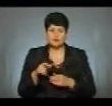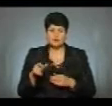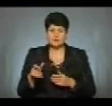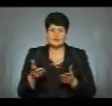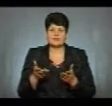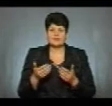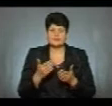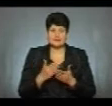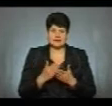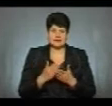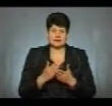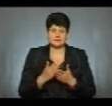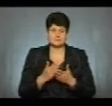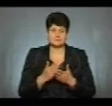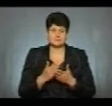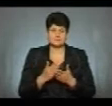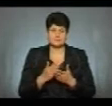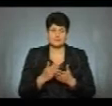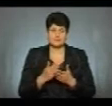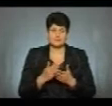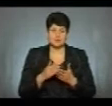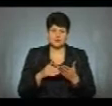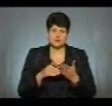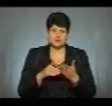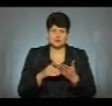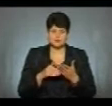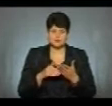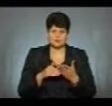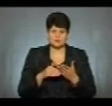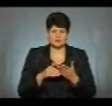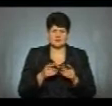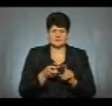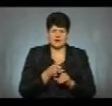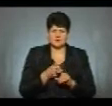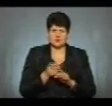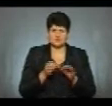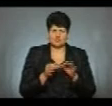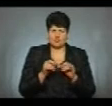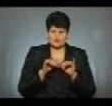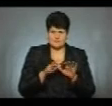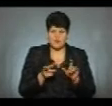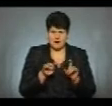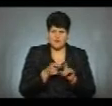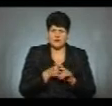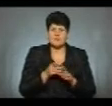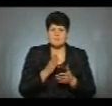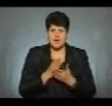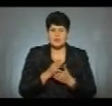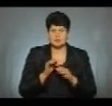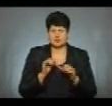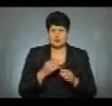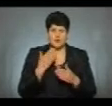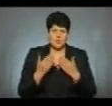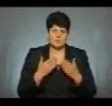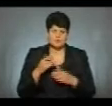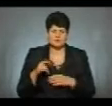які є суб'єктами якоїсь судової справи, тобто безпосередньо в судах, ми мали змогу опитувати